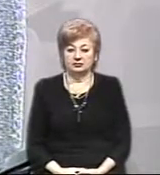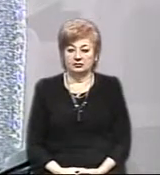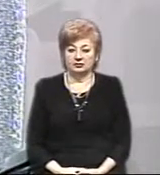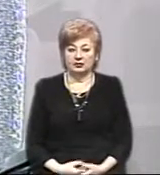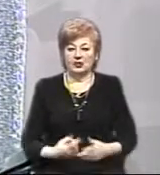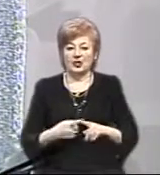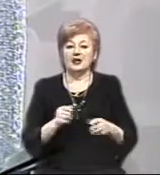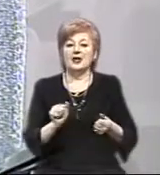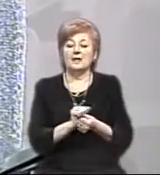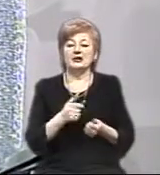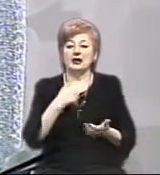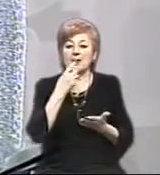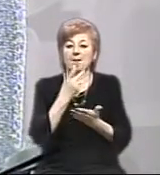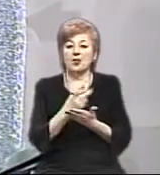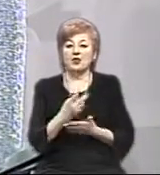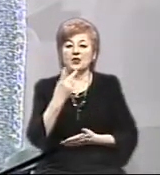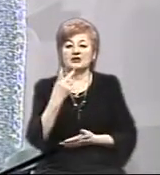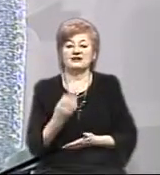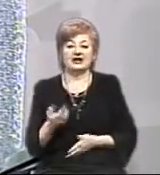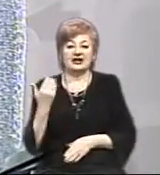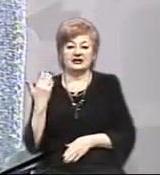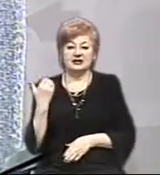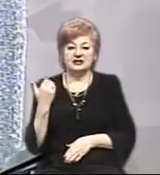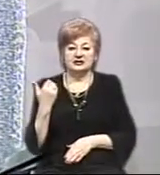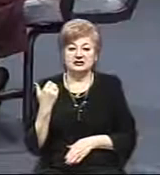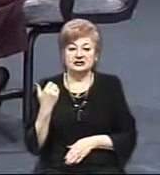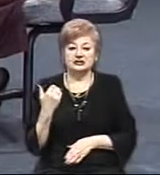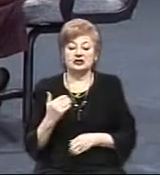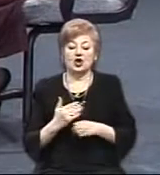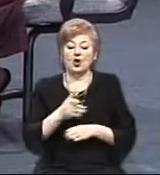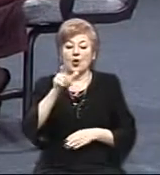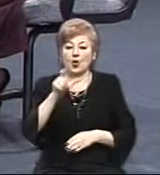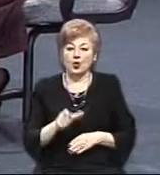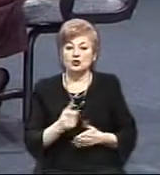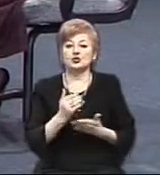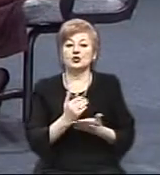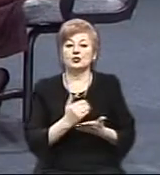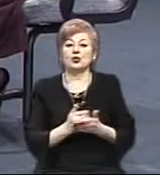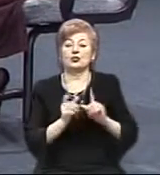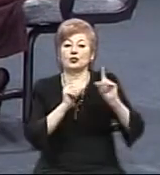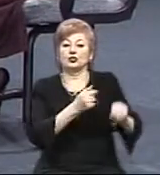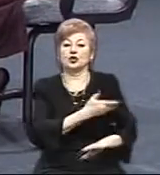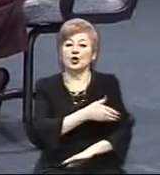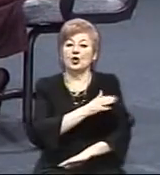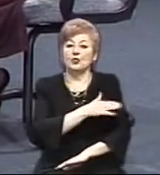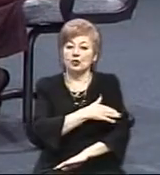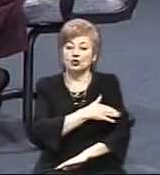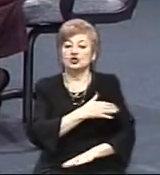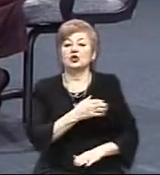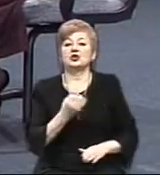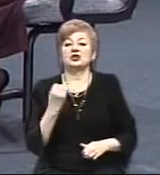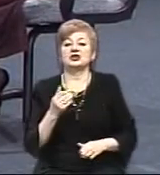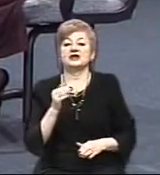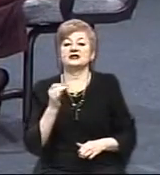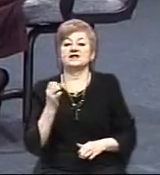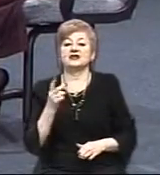Цей матеріал я показувала 2 дні тому гостю програми, який приїхав з Польщі, а зараз збирається в Ісландію. Це